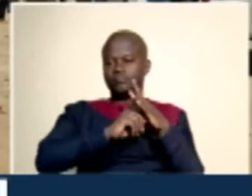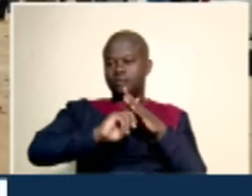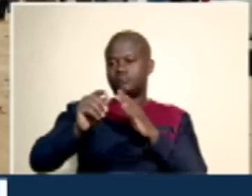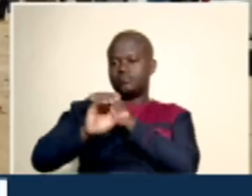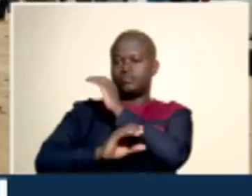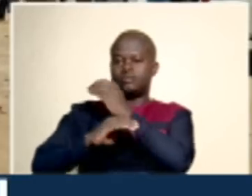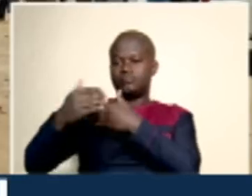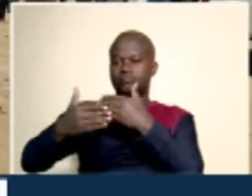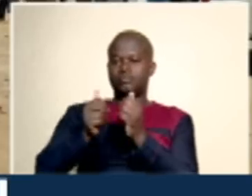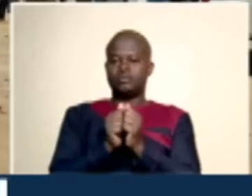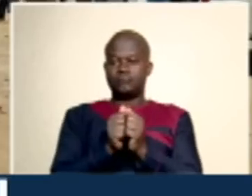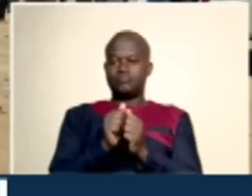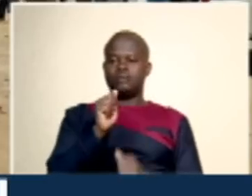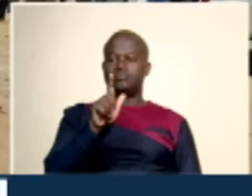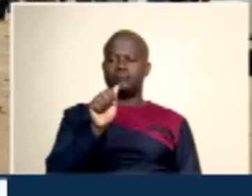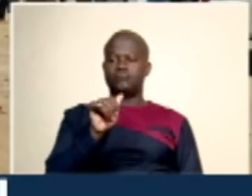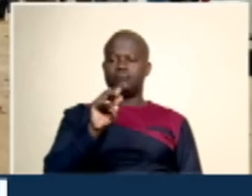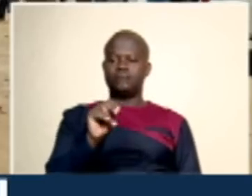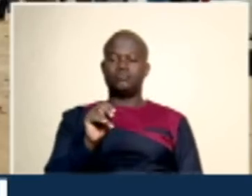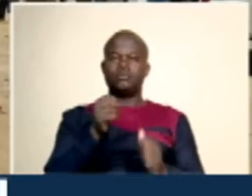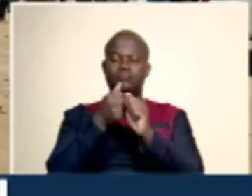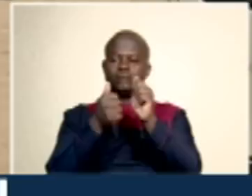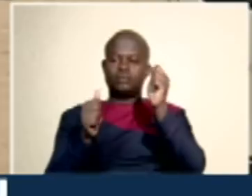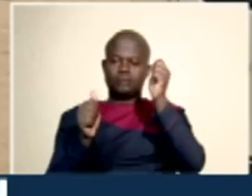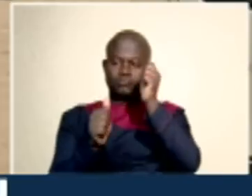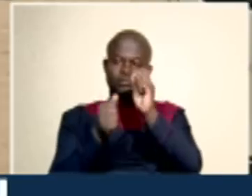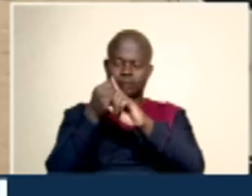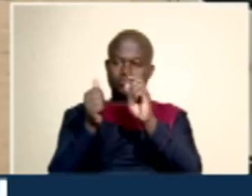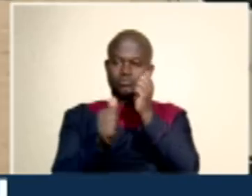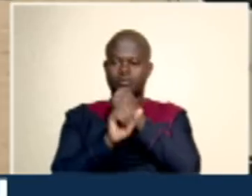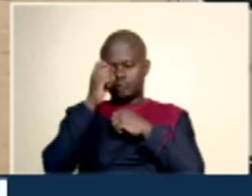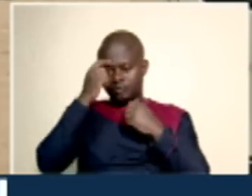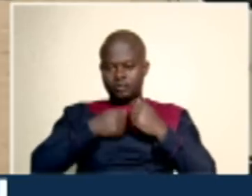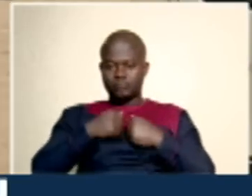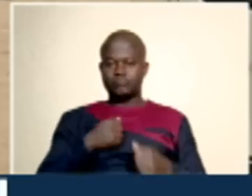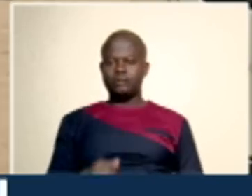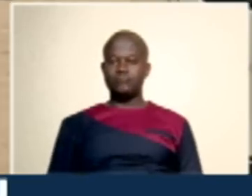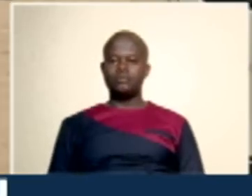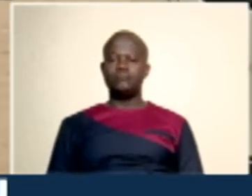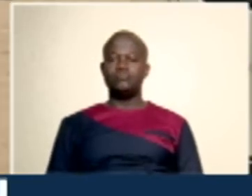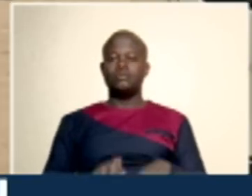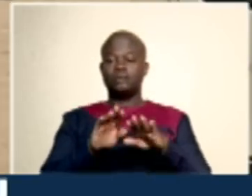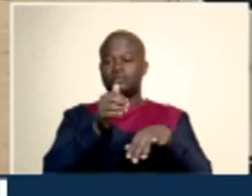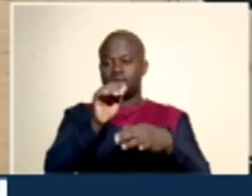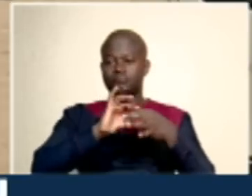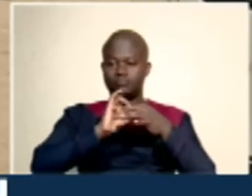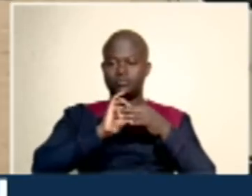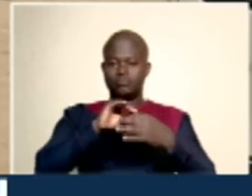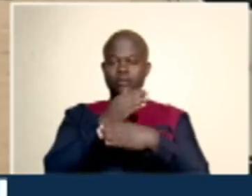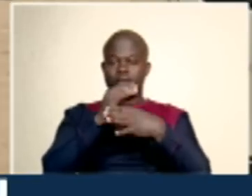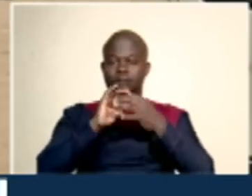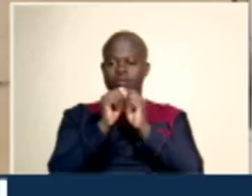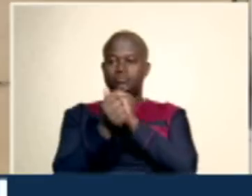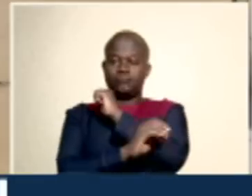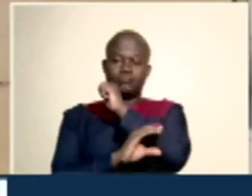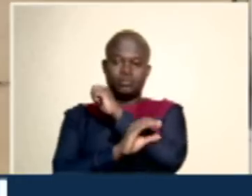bihugu bituranye aremo kurarinda n'umuvugizi wungirije wa guverinoma y'u Rwanda uretse iyo mikoranire ya ministeri y'amahanga na